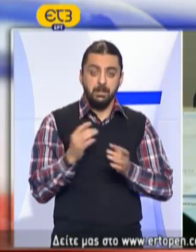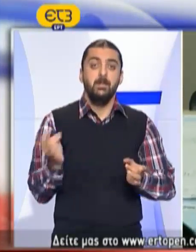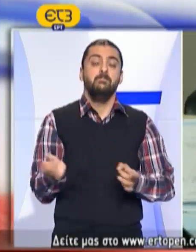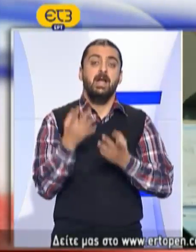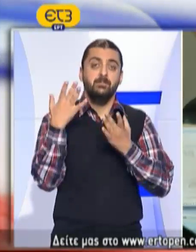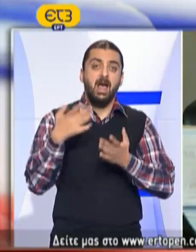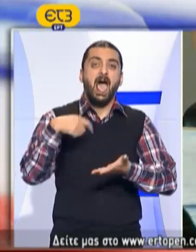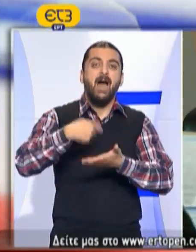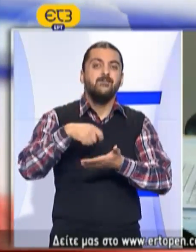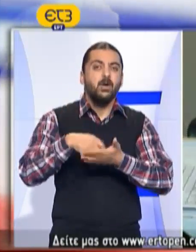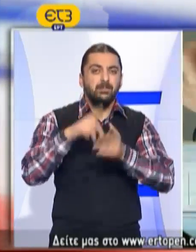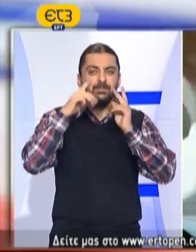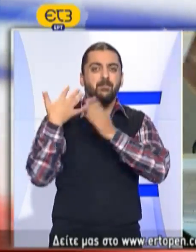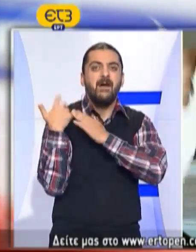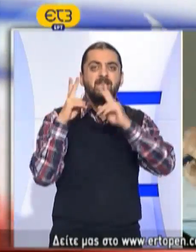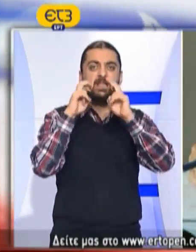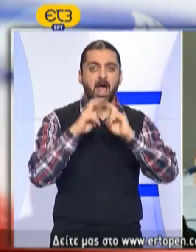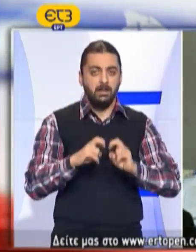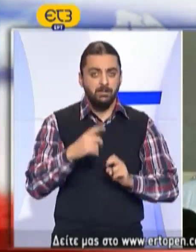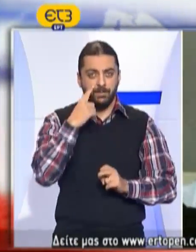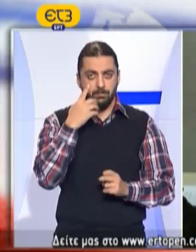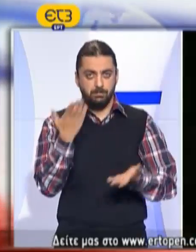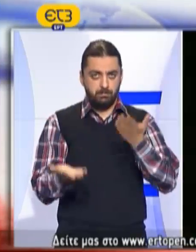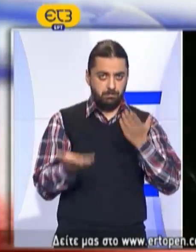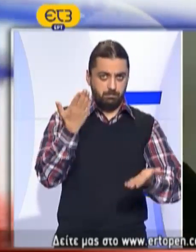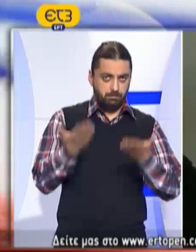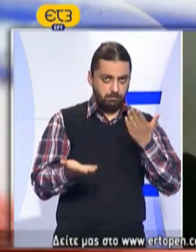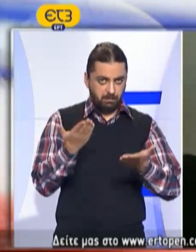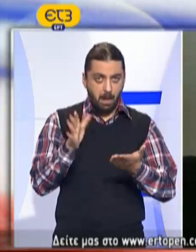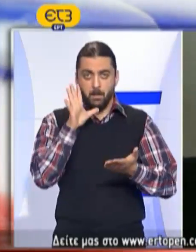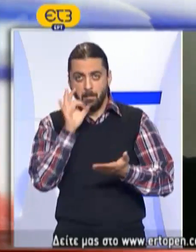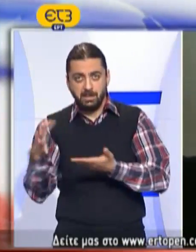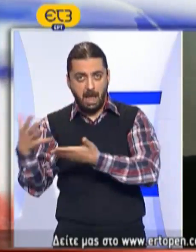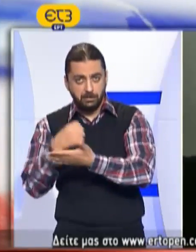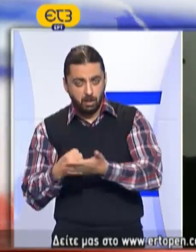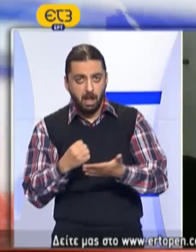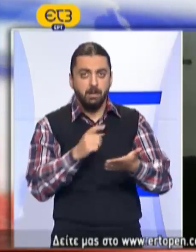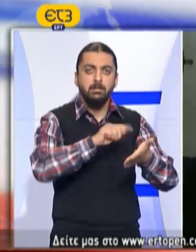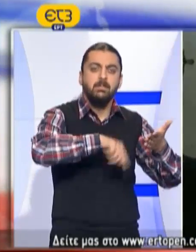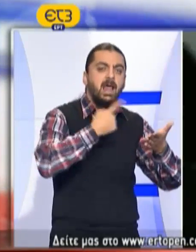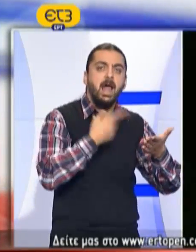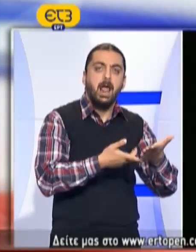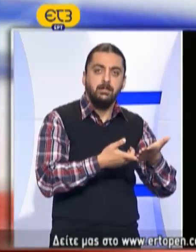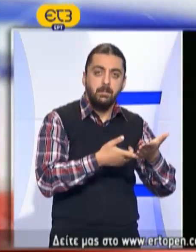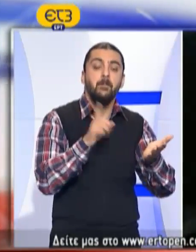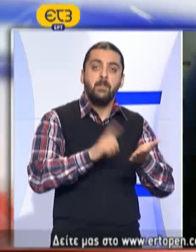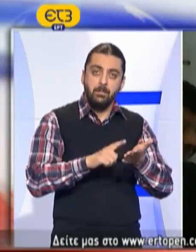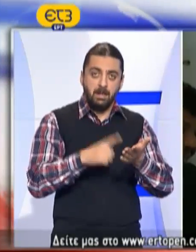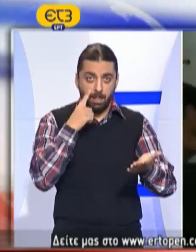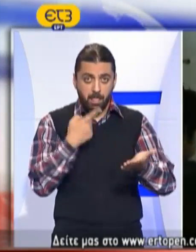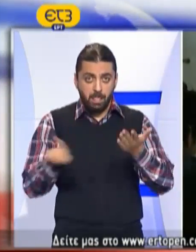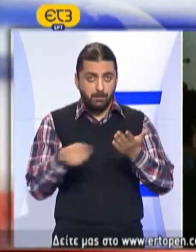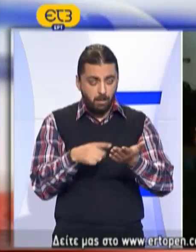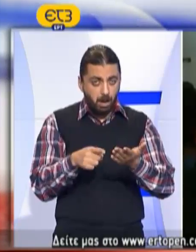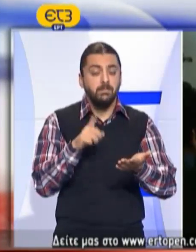εφορίων διαπιστώνουν με βάση τα δικαιολογητικά διαφορές μεταξύ των δηλωμένων και των πραγματικών δεδομένων, τότε η εφορία θα πρέπει να προχωρά στη